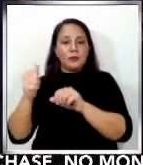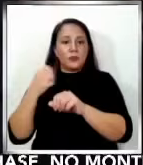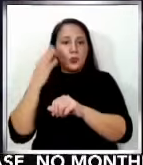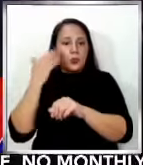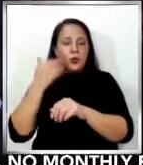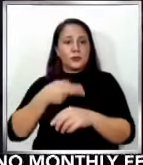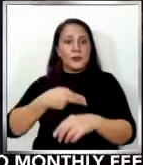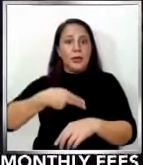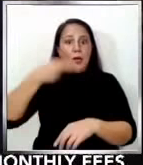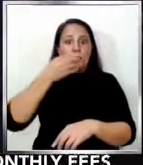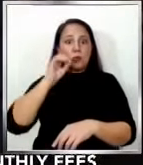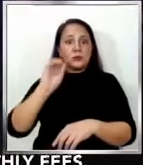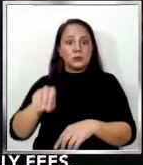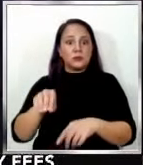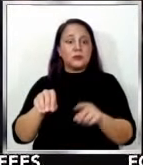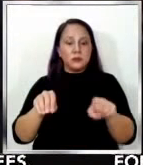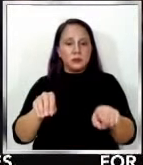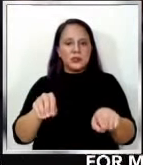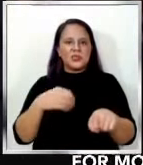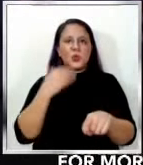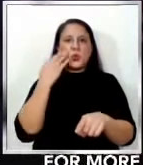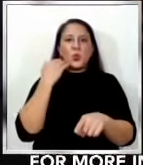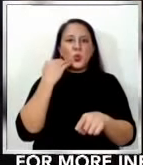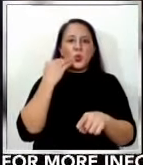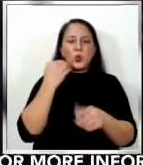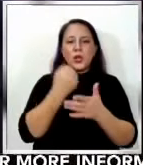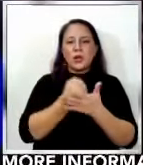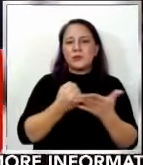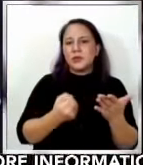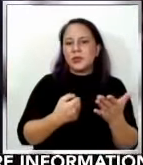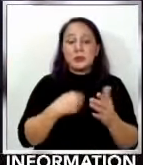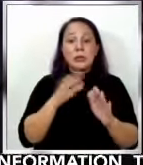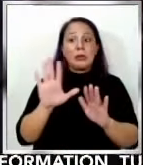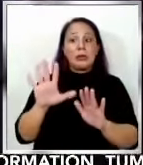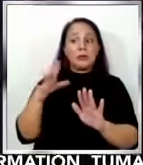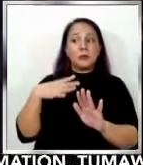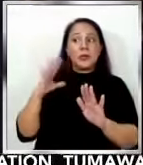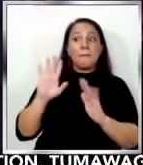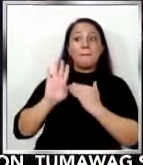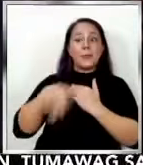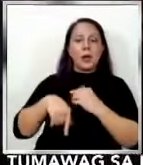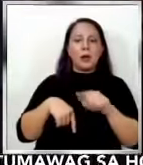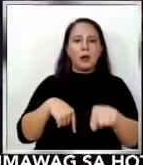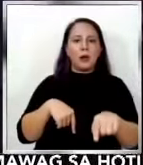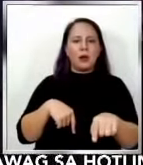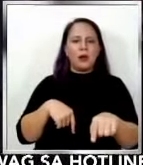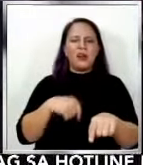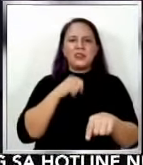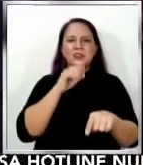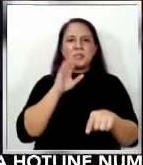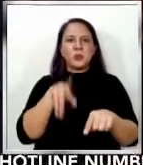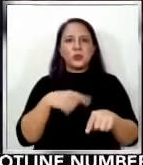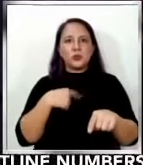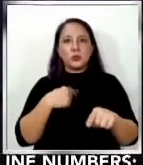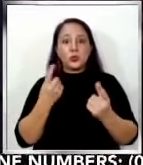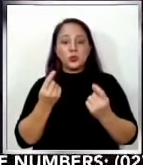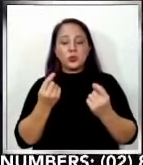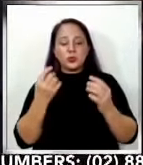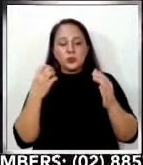eh. Tapos kulang yung dala niya, sabi niya babalik at kukunin. Hindi na bumalik, so green up na yung opportunity, nag-pre-arrange